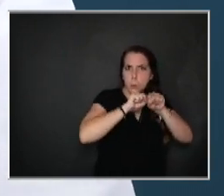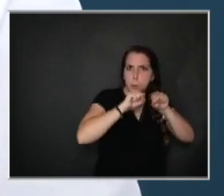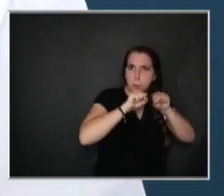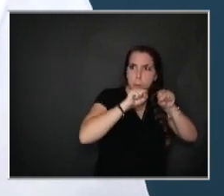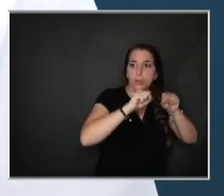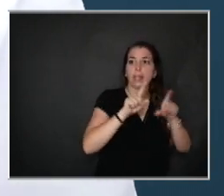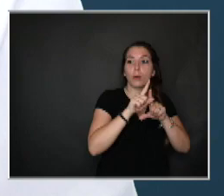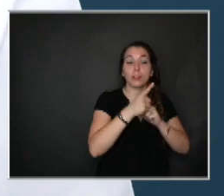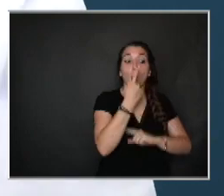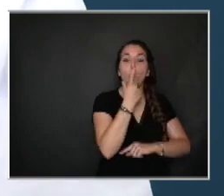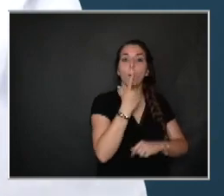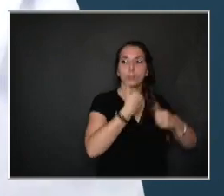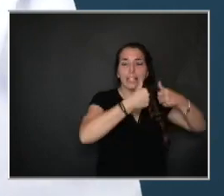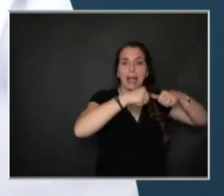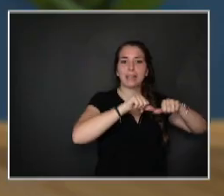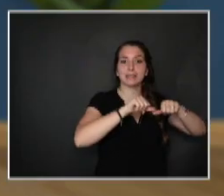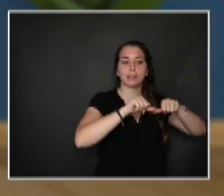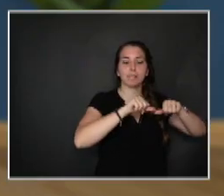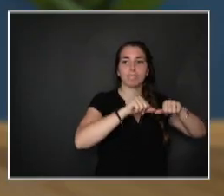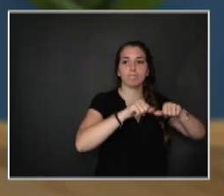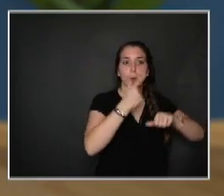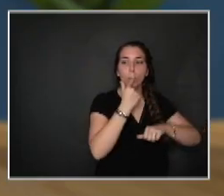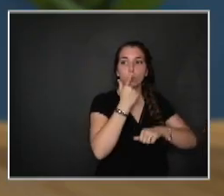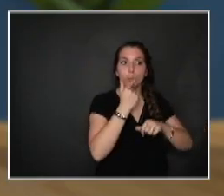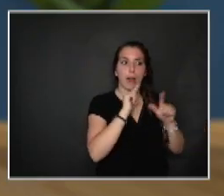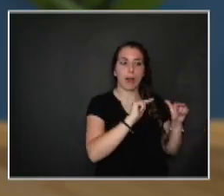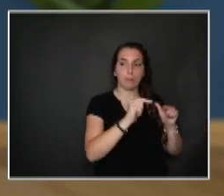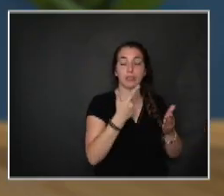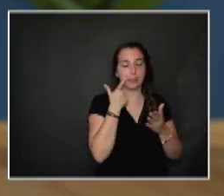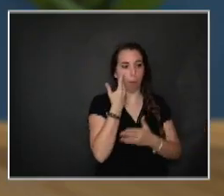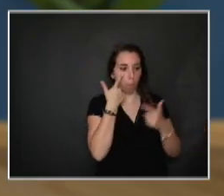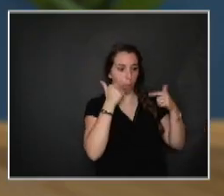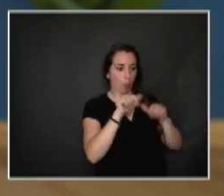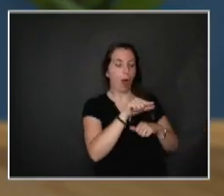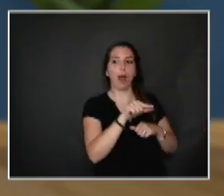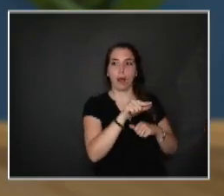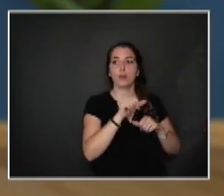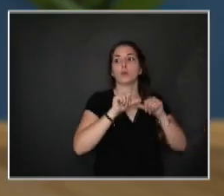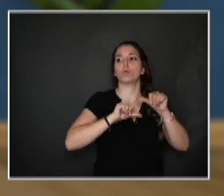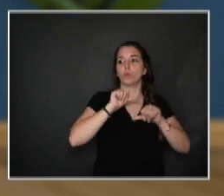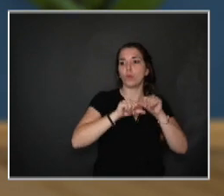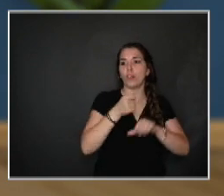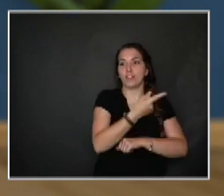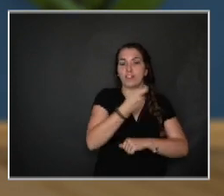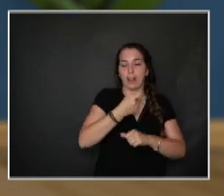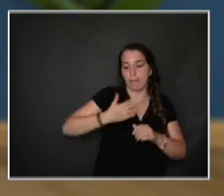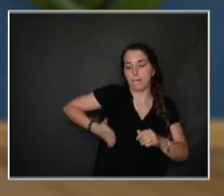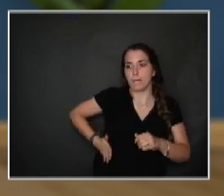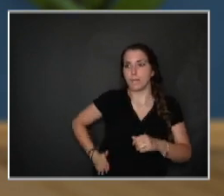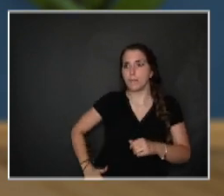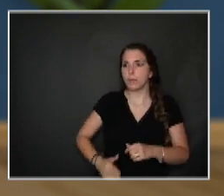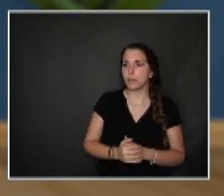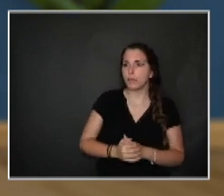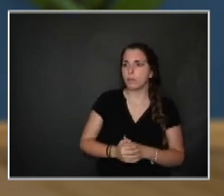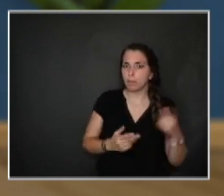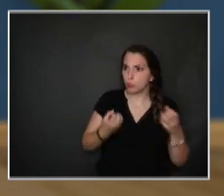rougeur qui va persister quand on enlève les mains. Donc ça, c'est assez caractéristique, ça témoigne d'une souffrance de la facette. C'est fréquent, ça ?